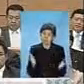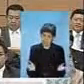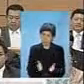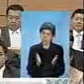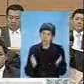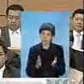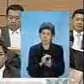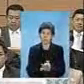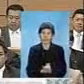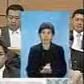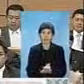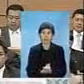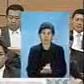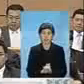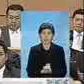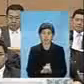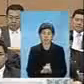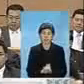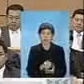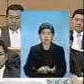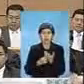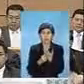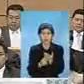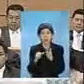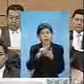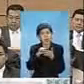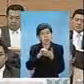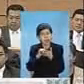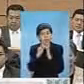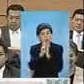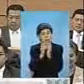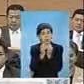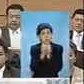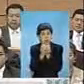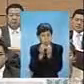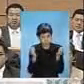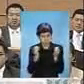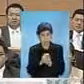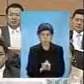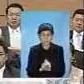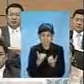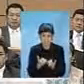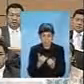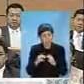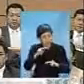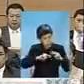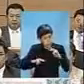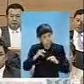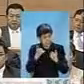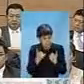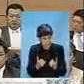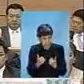นการยื่นร่างแก้ไขรัฐธรรมนูญที่กำลังพิจารณาอยู่